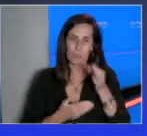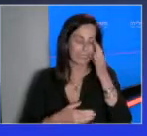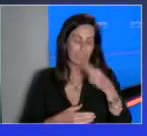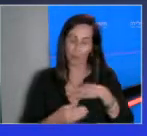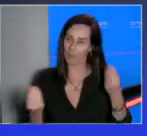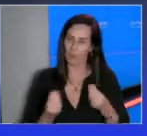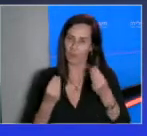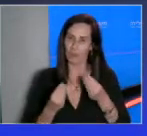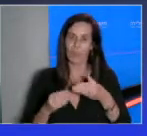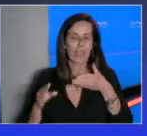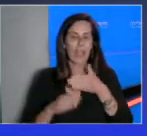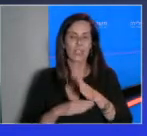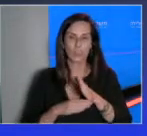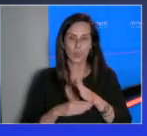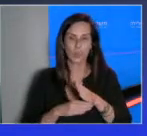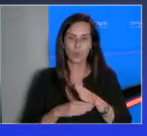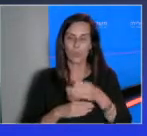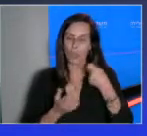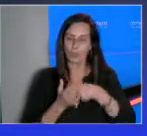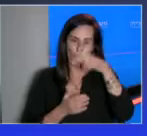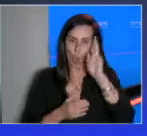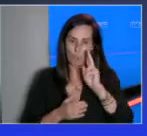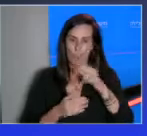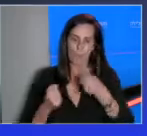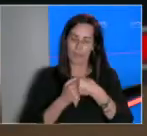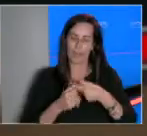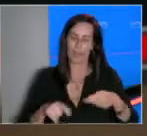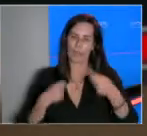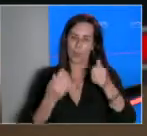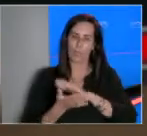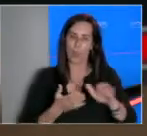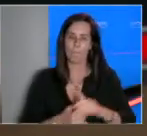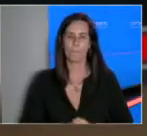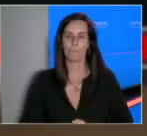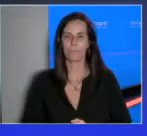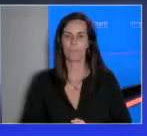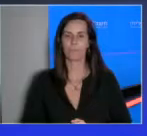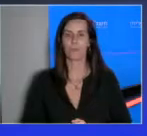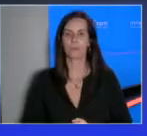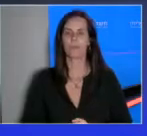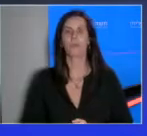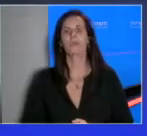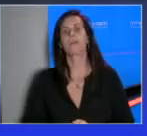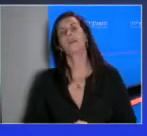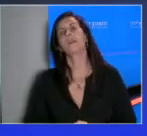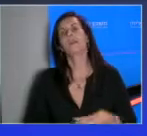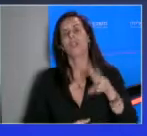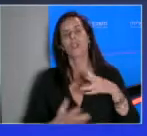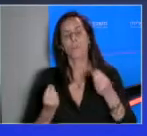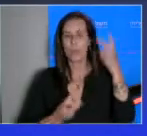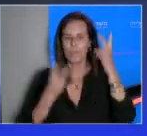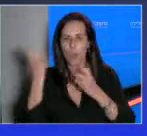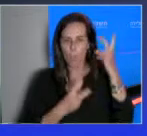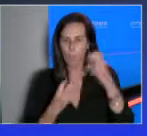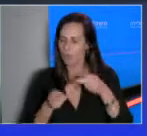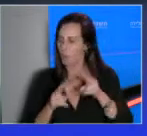לב לדברים, כנסו לדף. תשלומי הורים, מאבק לחינוך חינם. תשלומי הורים, מאבק לחינוך חינם בפייסבוק, יש שם המון